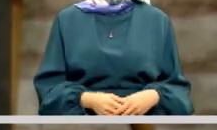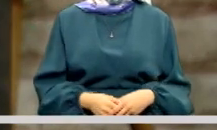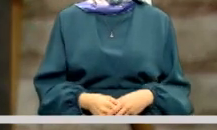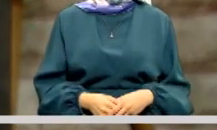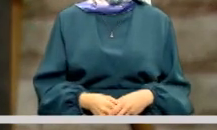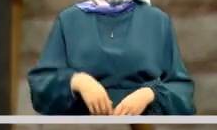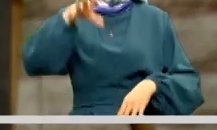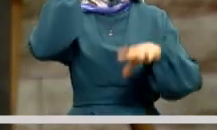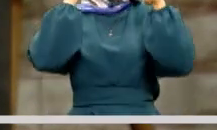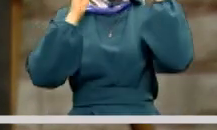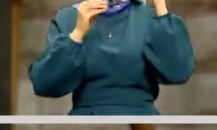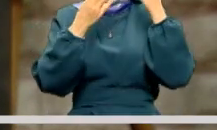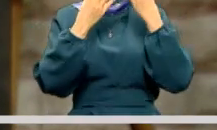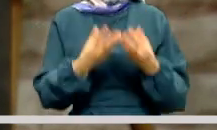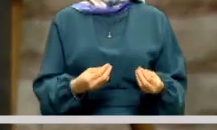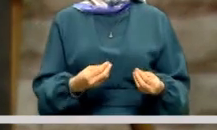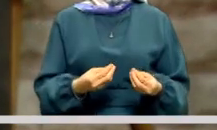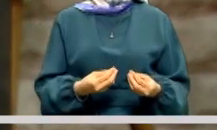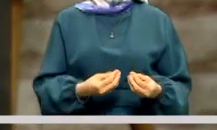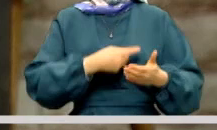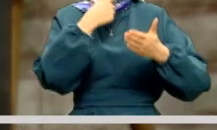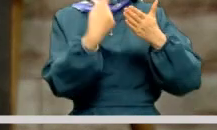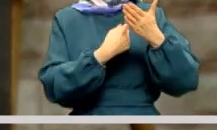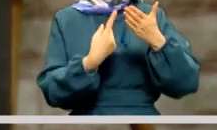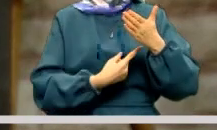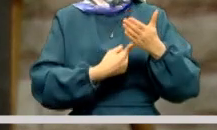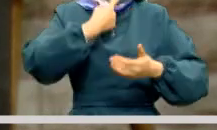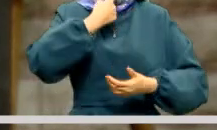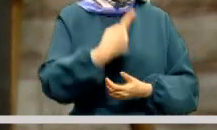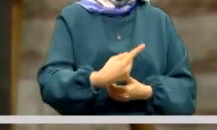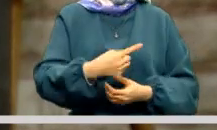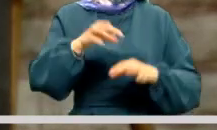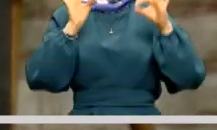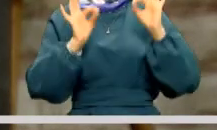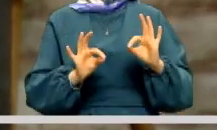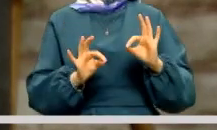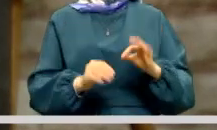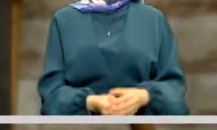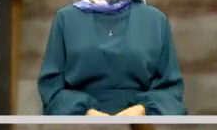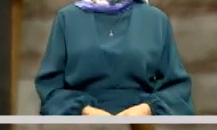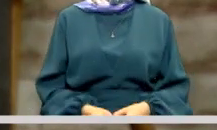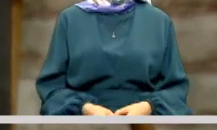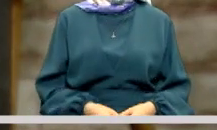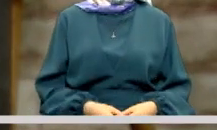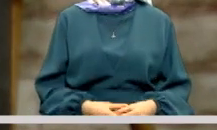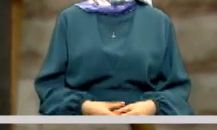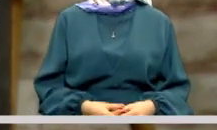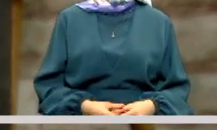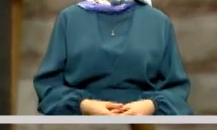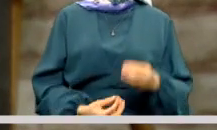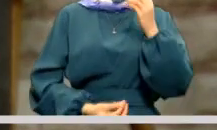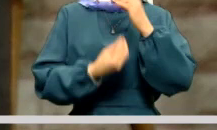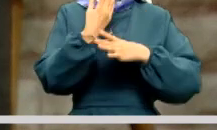öğrenme anlamında bize kur'an-ı Kerim'in ilk emriyle başlayan ikramiyesi helak de yani